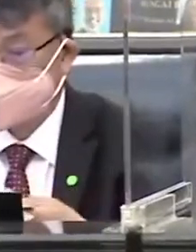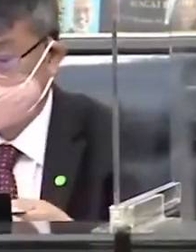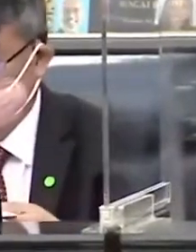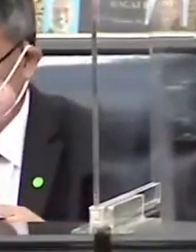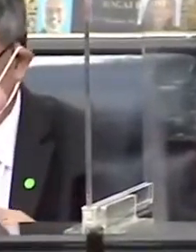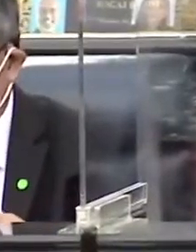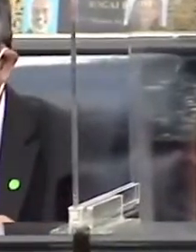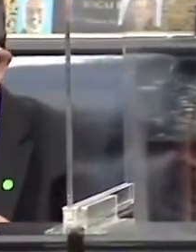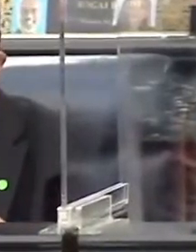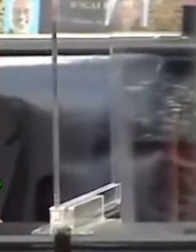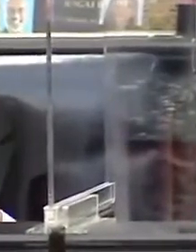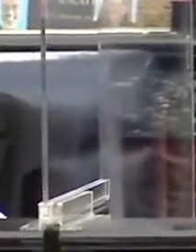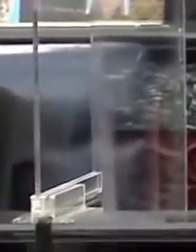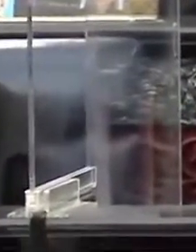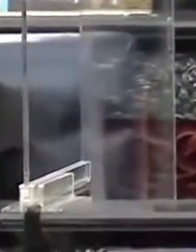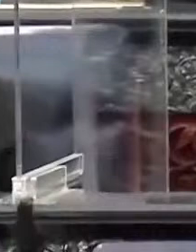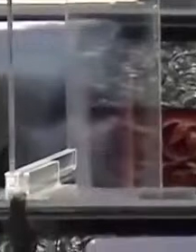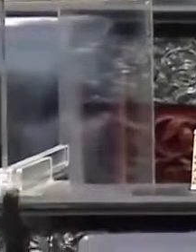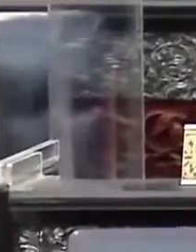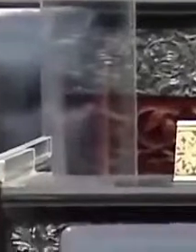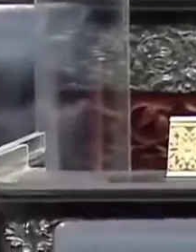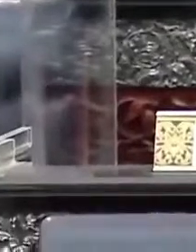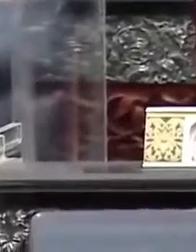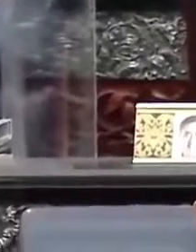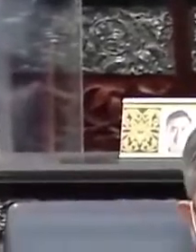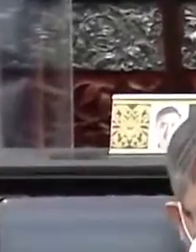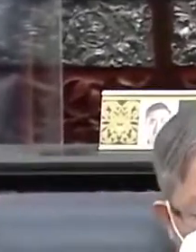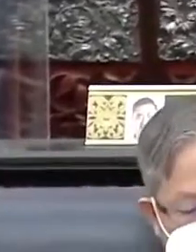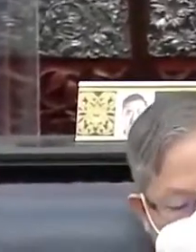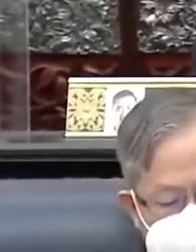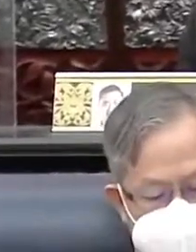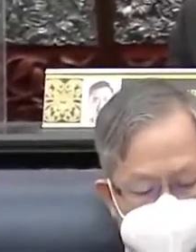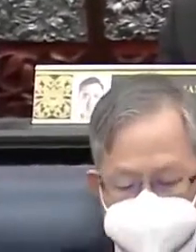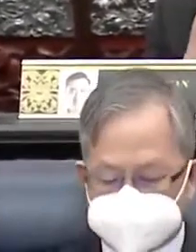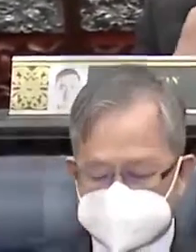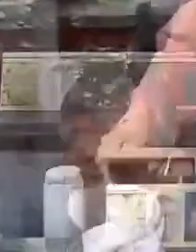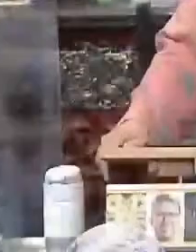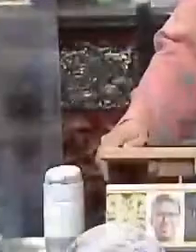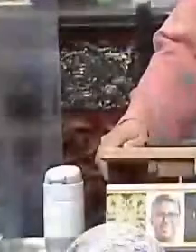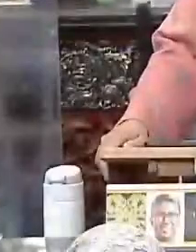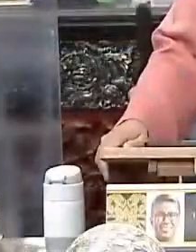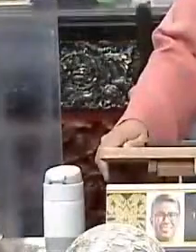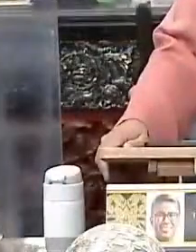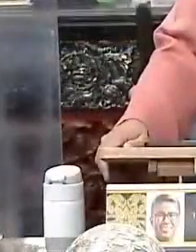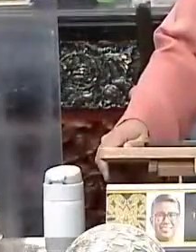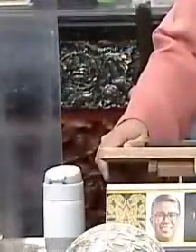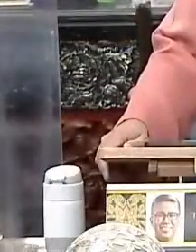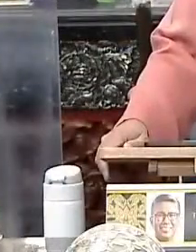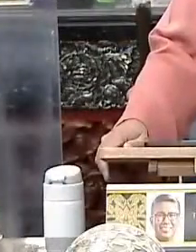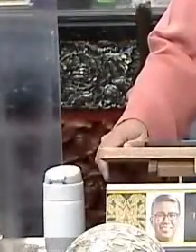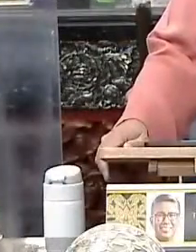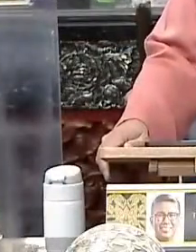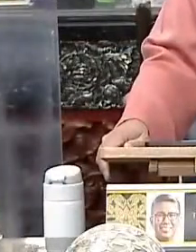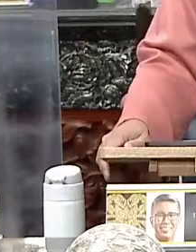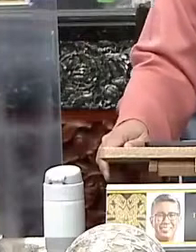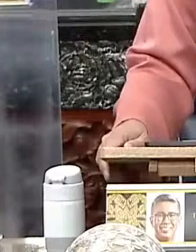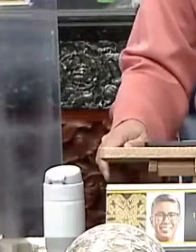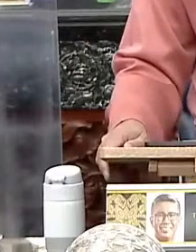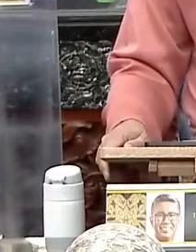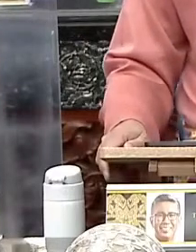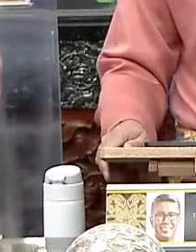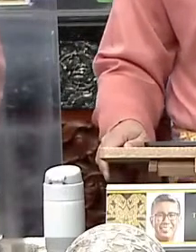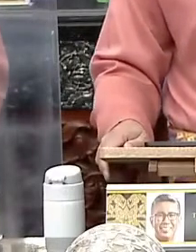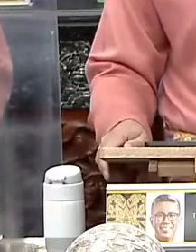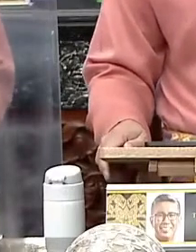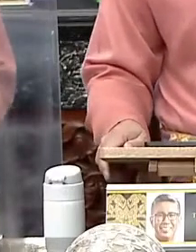Hai bajaj 2022 akan menyediakan sejumlah 332 perempuan satu biliar reggae yang menyaksikan